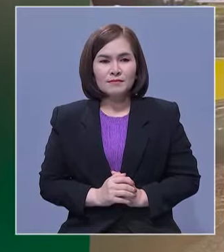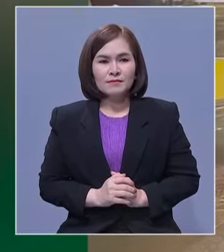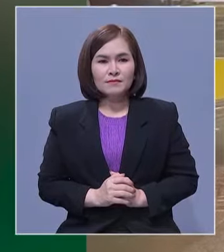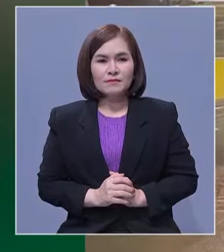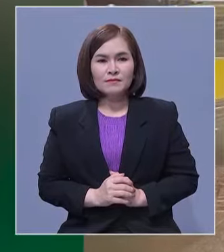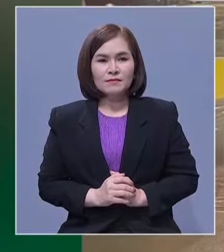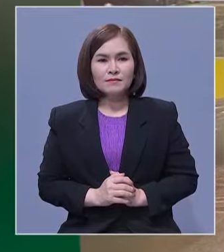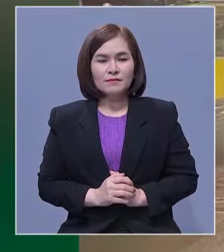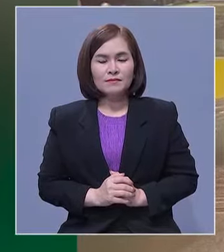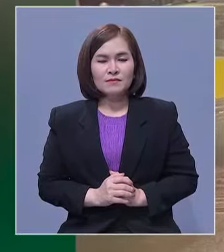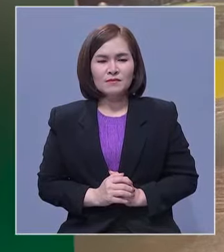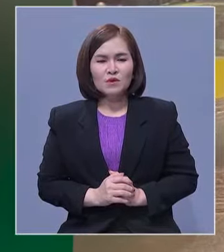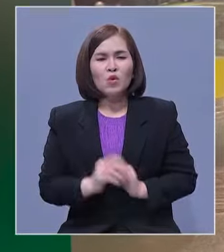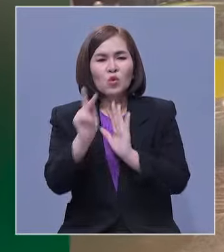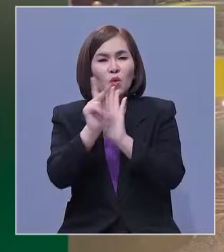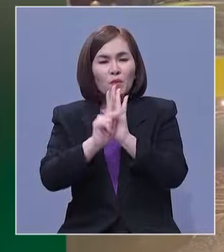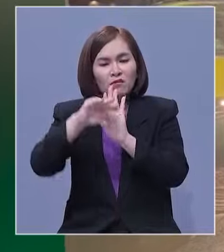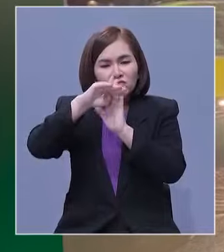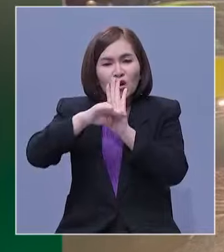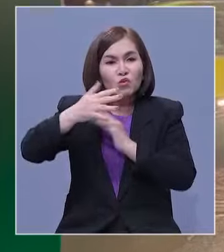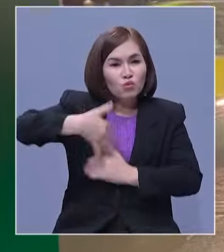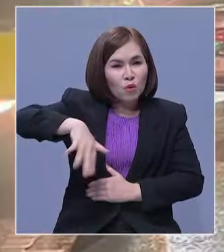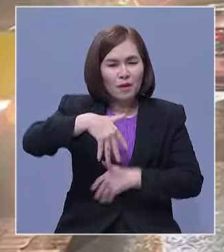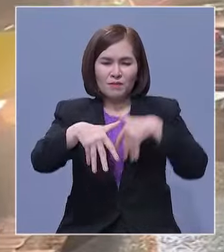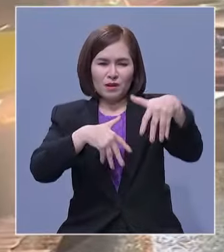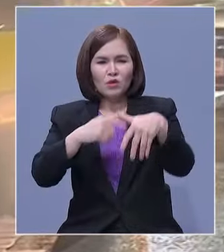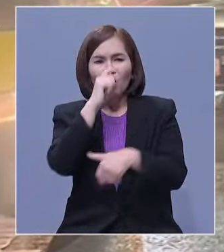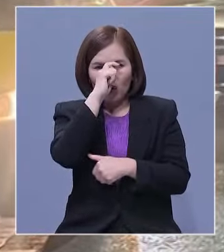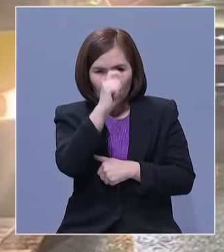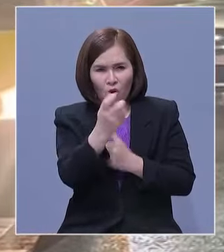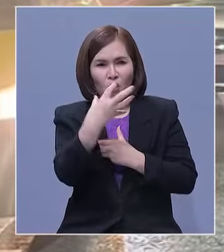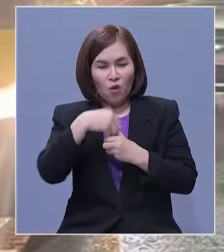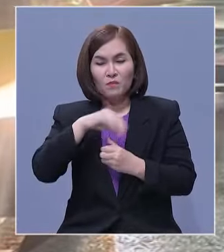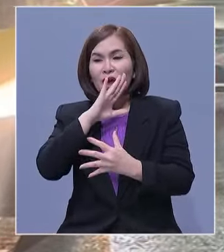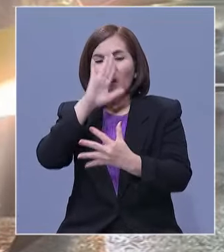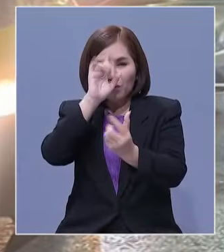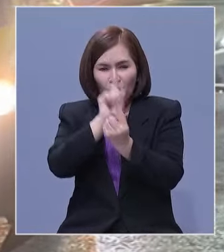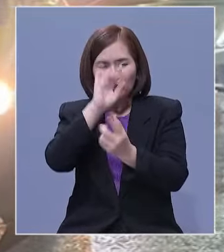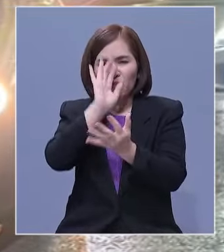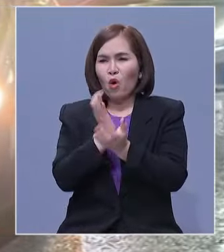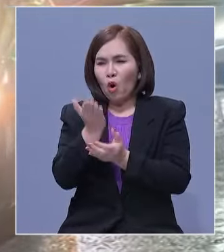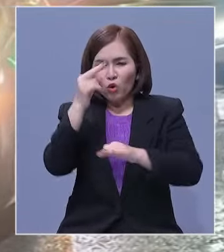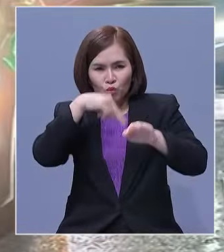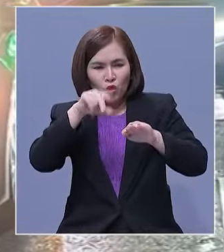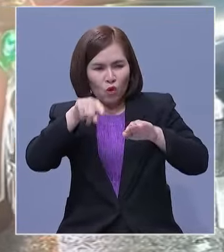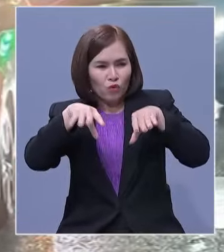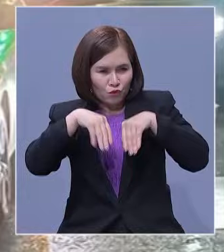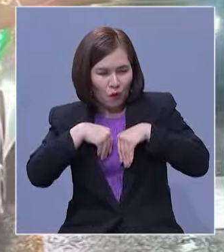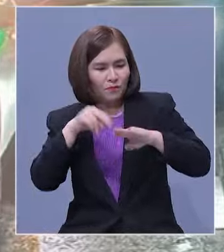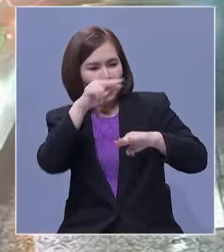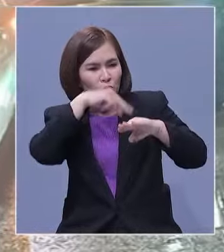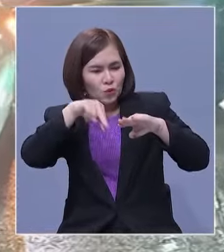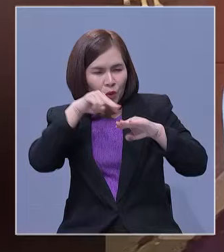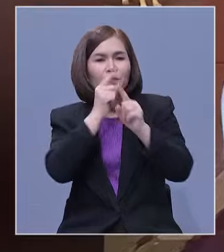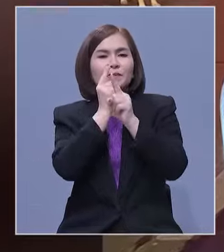เรื่องเรื่องของกฎหมายทั่วไปที่ประชาชนทุกคนจะต้องทราบถึงจุดตรวจก็ต้องชะลอรถแล้วก็หยุดจริงๆเพื่อให้ตำรวจเขา